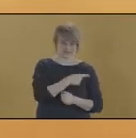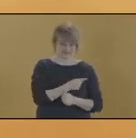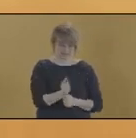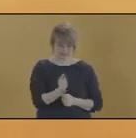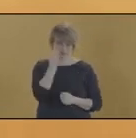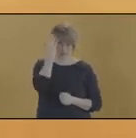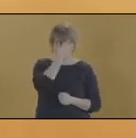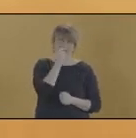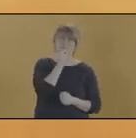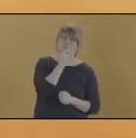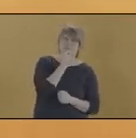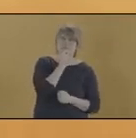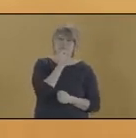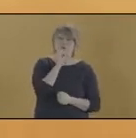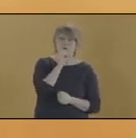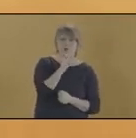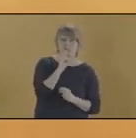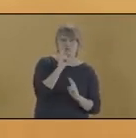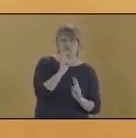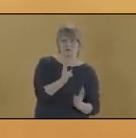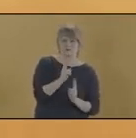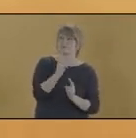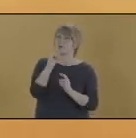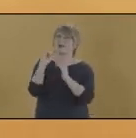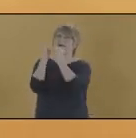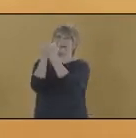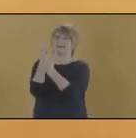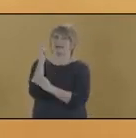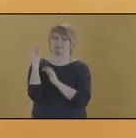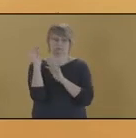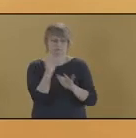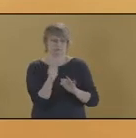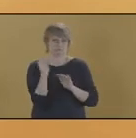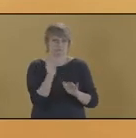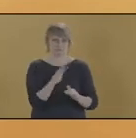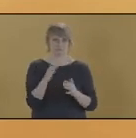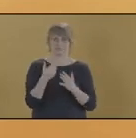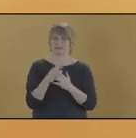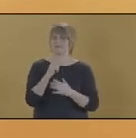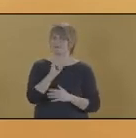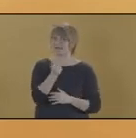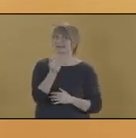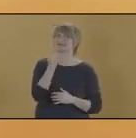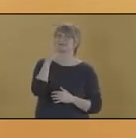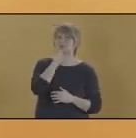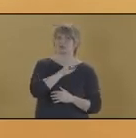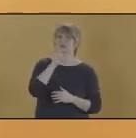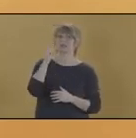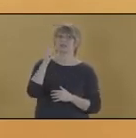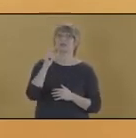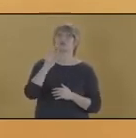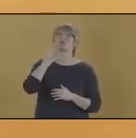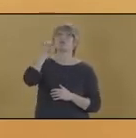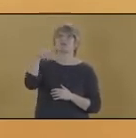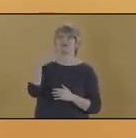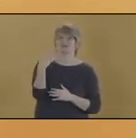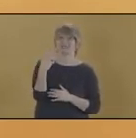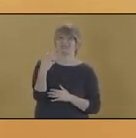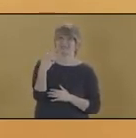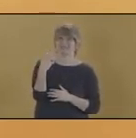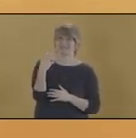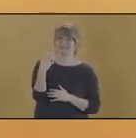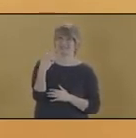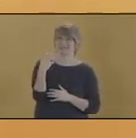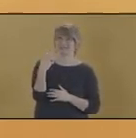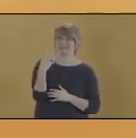selbst überlegen und es gibt auch Forschung, die zeigt, dass die meisten Menschen, die an Verschwörungstheorien glauben, Ü40 sind und nicht die